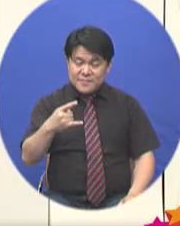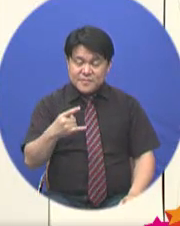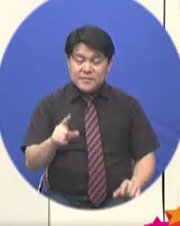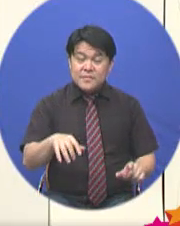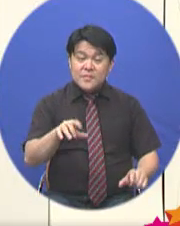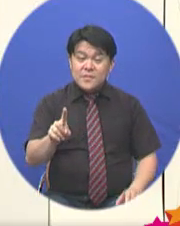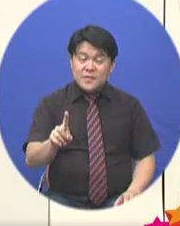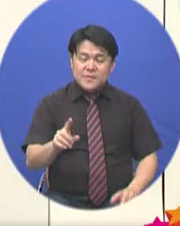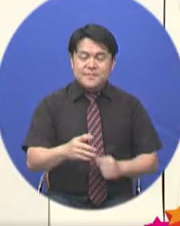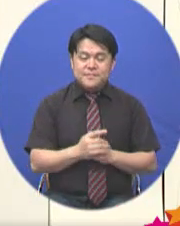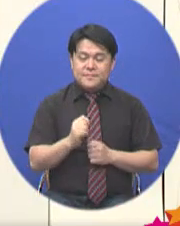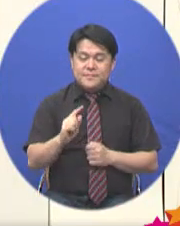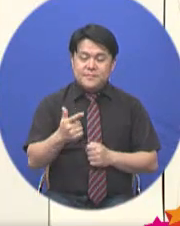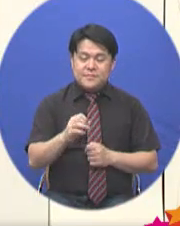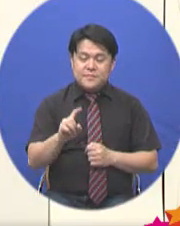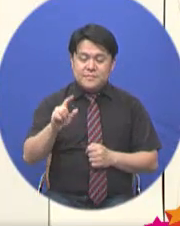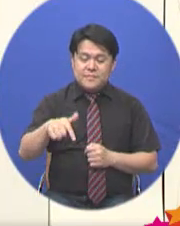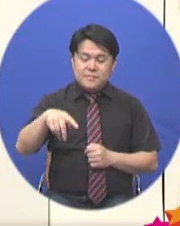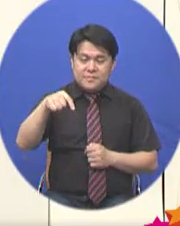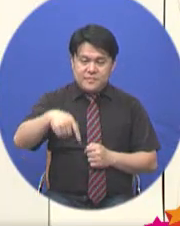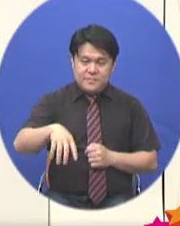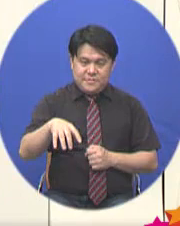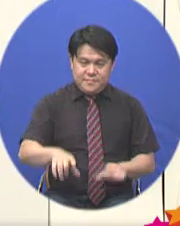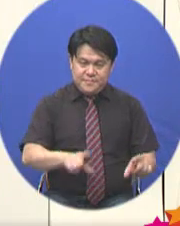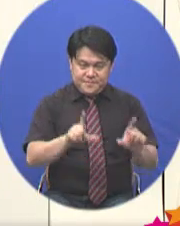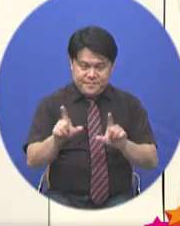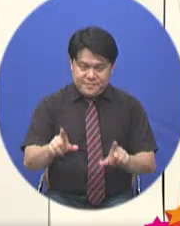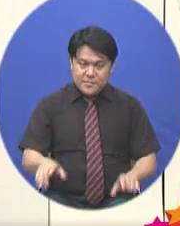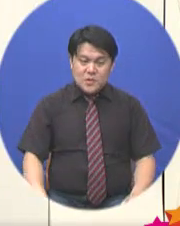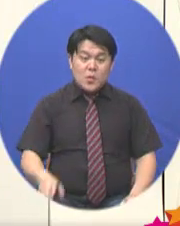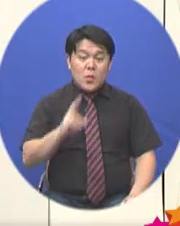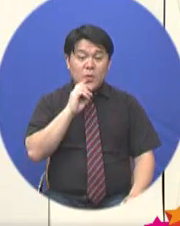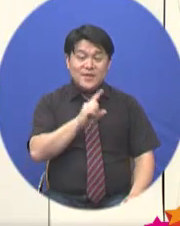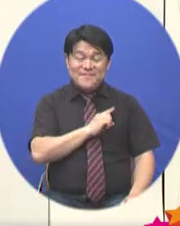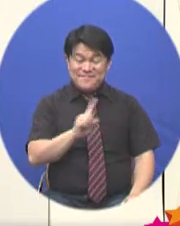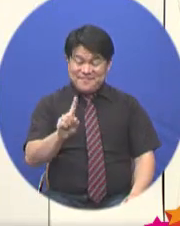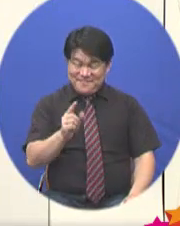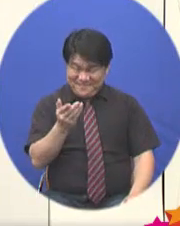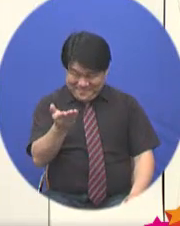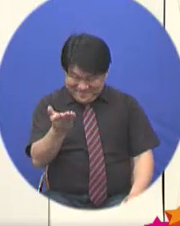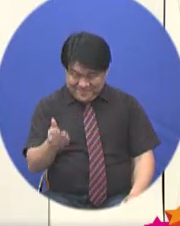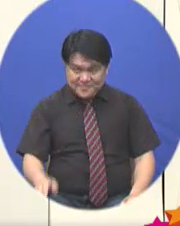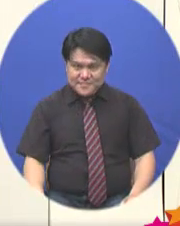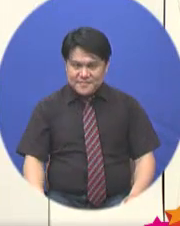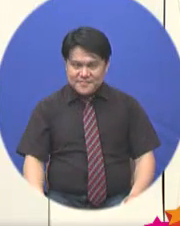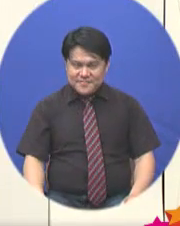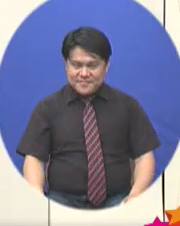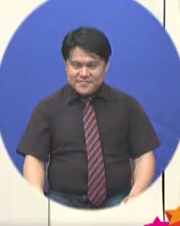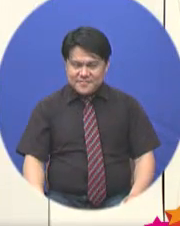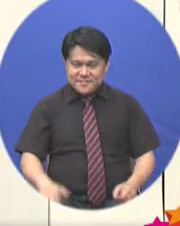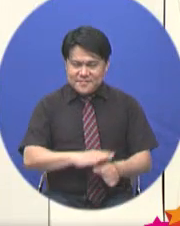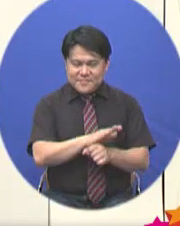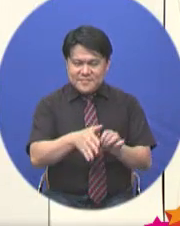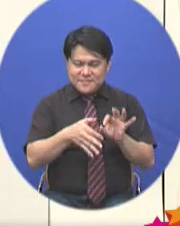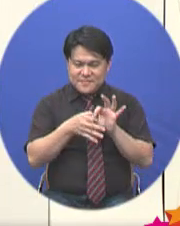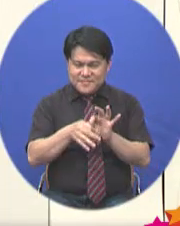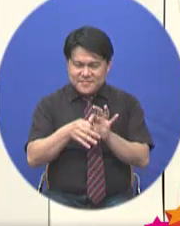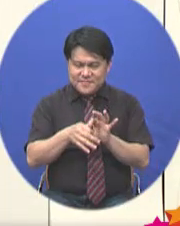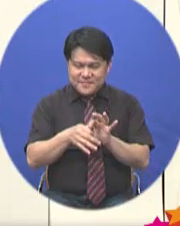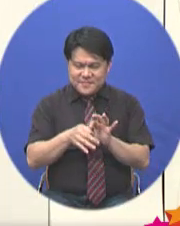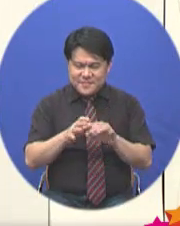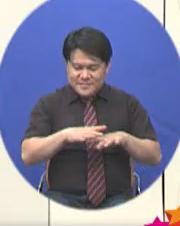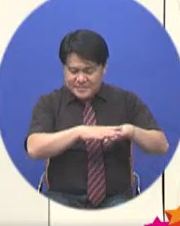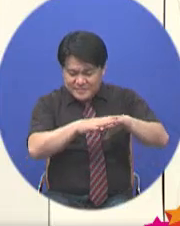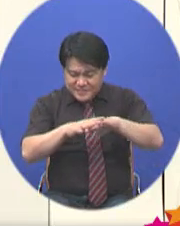서원동인데요. 네. 관악구에 사시는군요. 네. 오늘 어떤 노래 불러주실래요? 최진희 씨의 사랑의 미로.